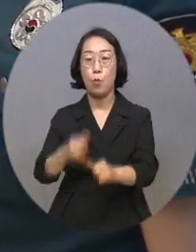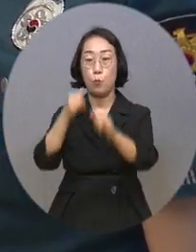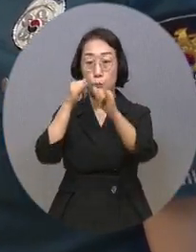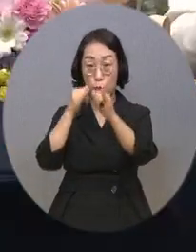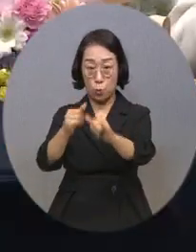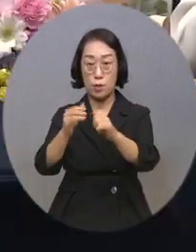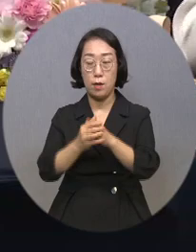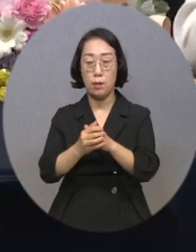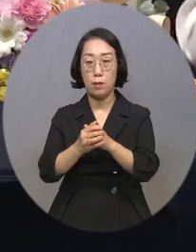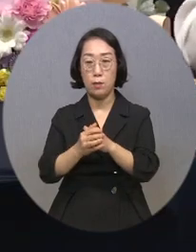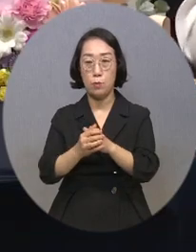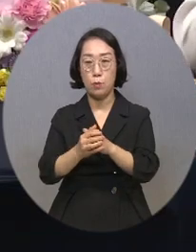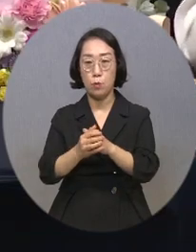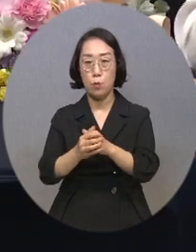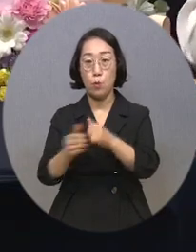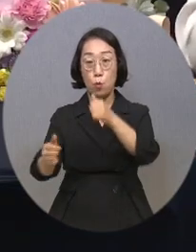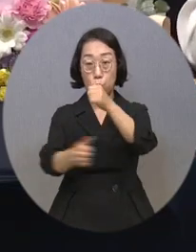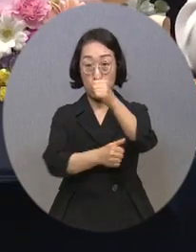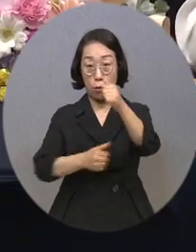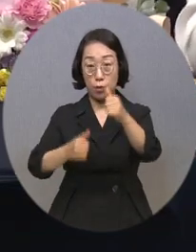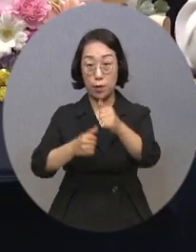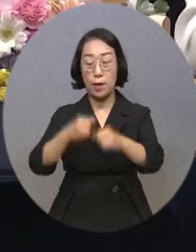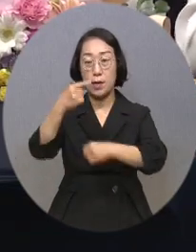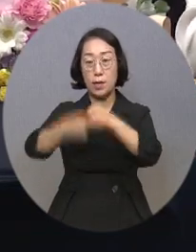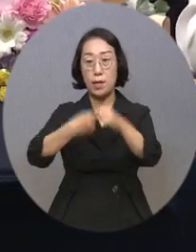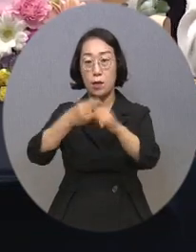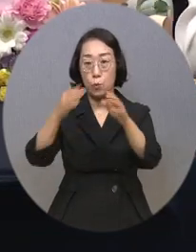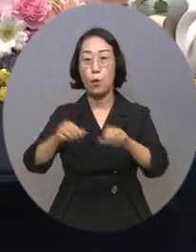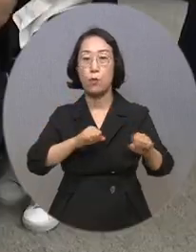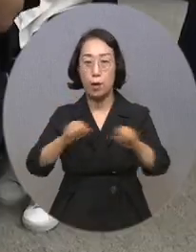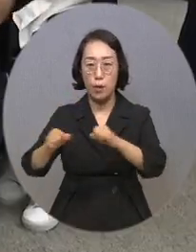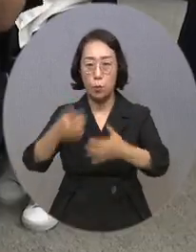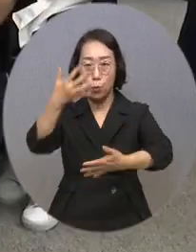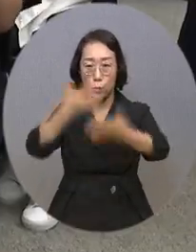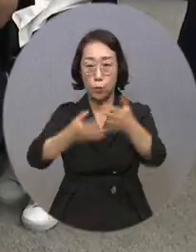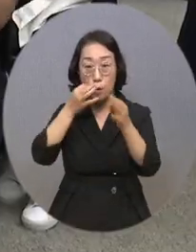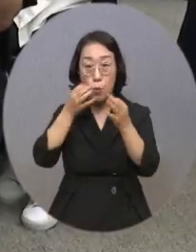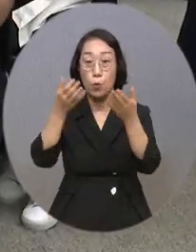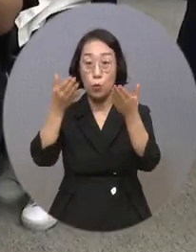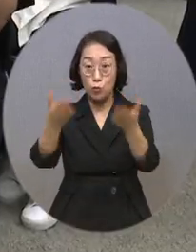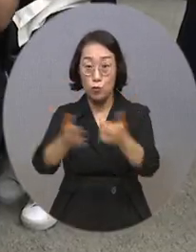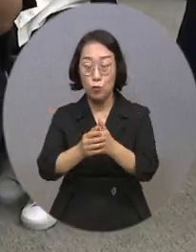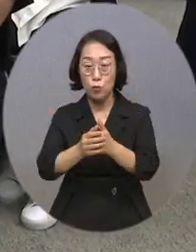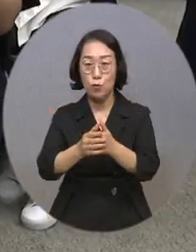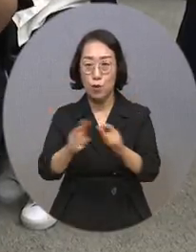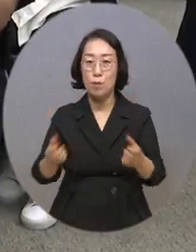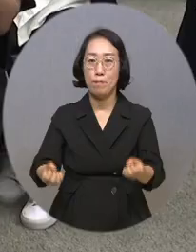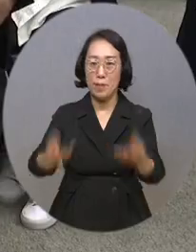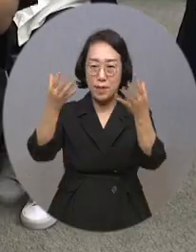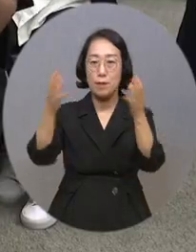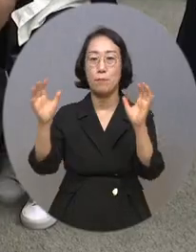표창, 위원회의 1년여간의 발자취를 담은 동영상 시청과 퍼포먼스 등을 진행했습니다.